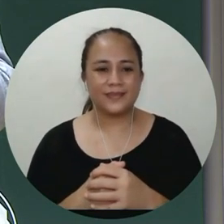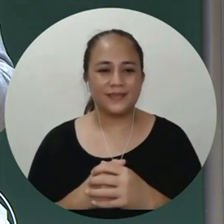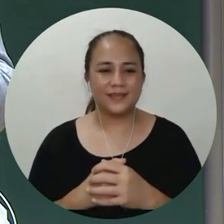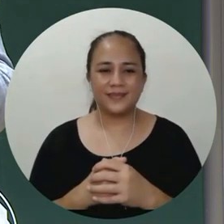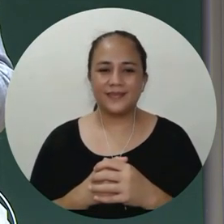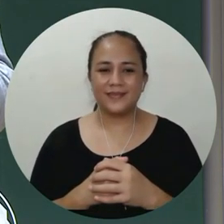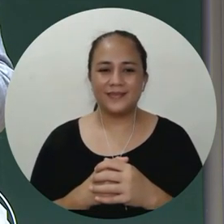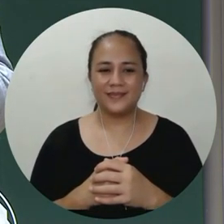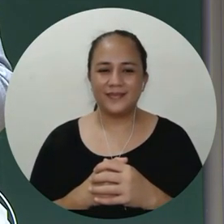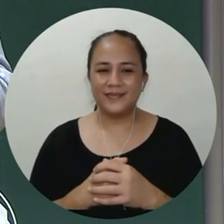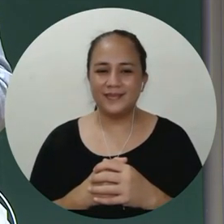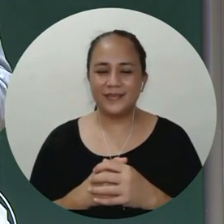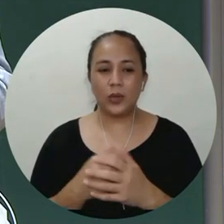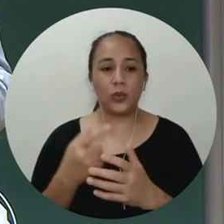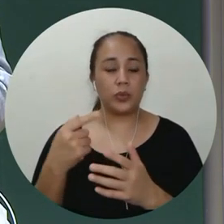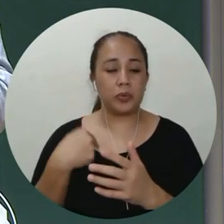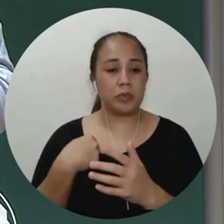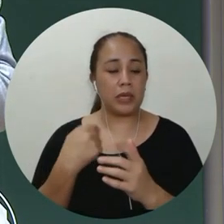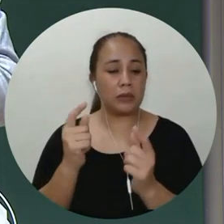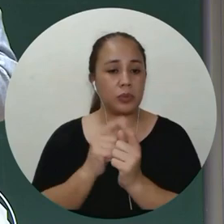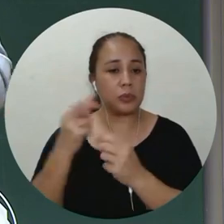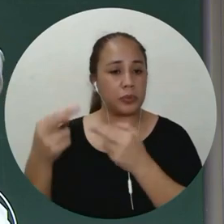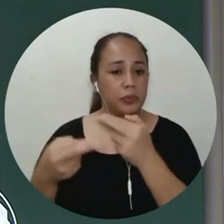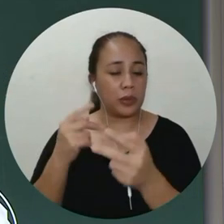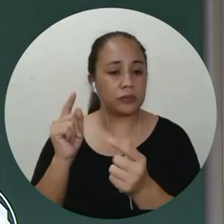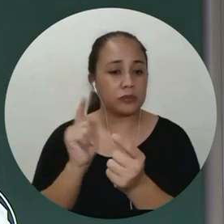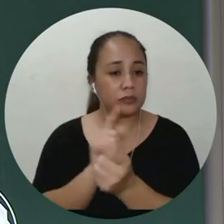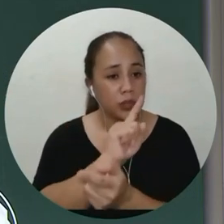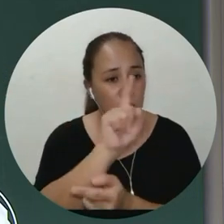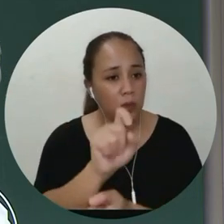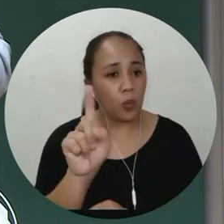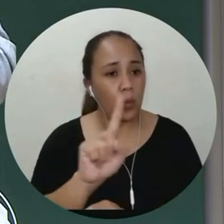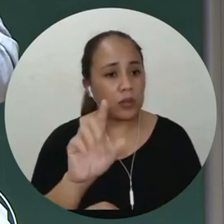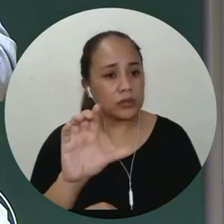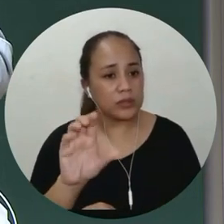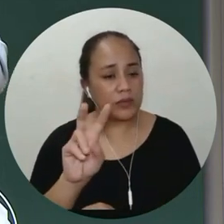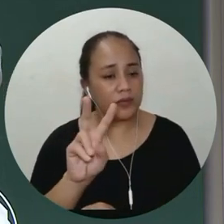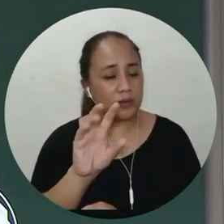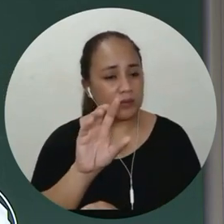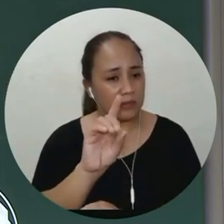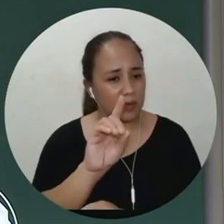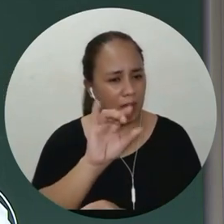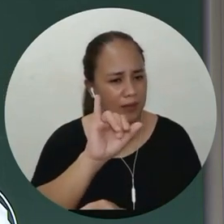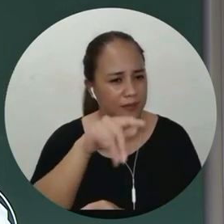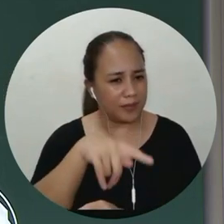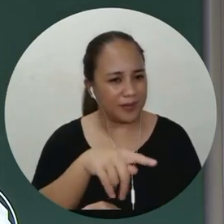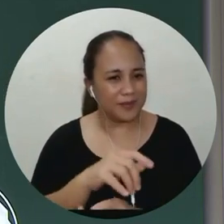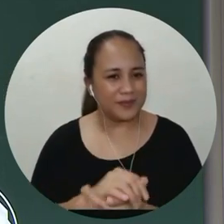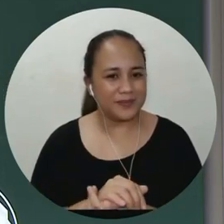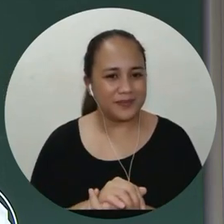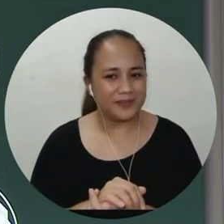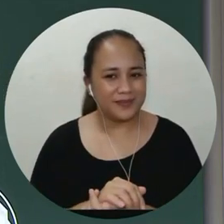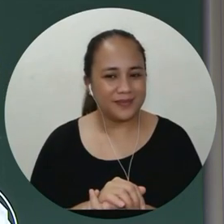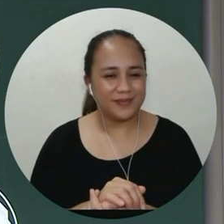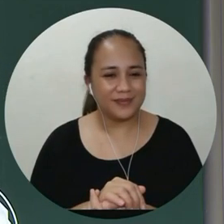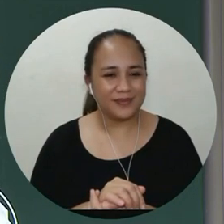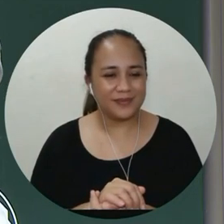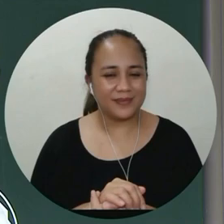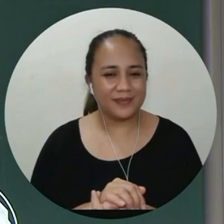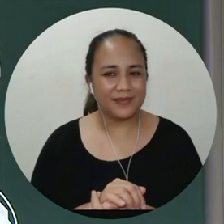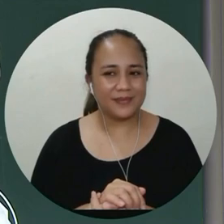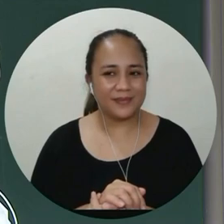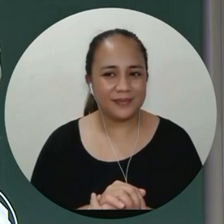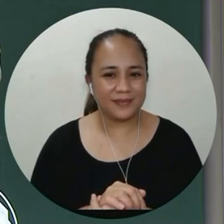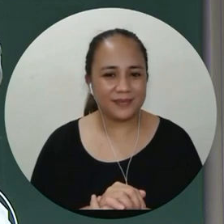뭐냐라고 질문합니다. So when I meet a remnant, the first thing I ask is, what is your CVDIP? 이것이 잘 정확하게 말을 못하면 그